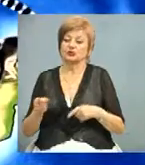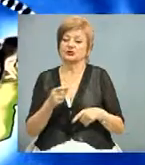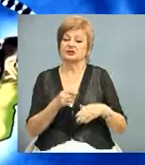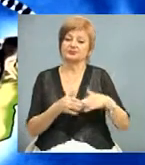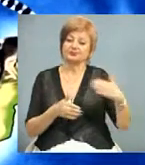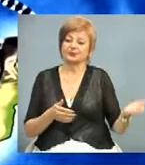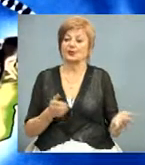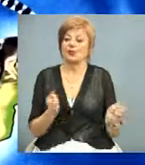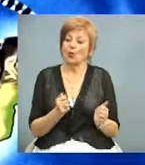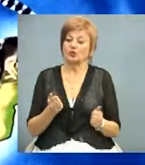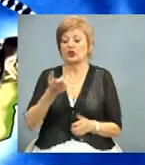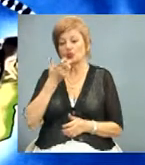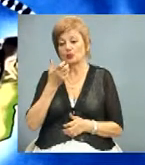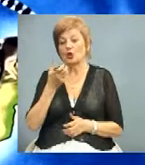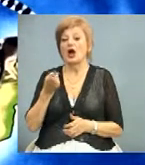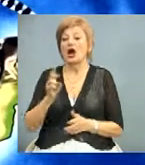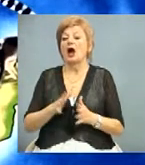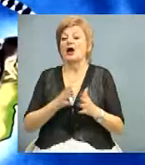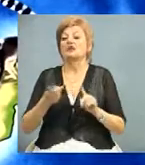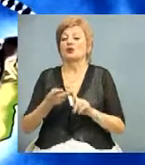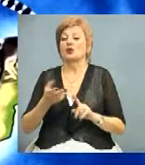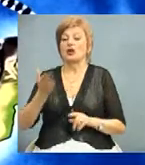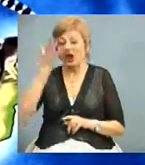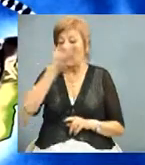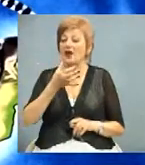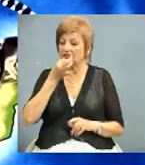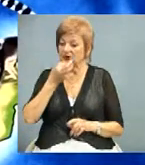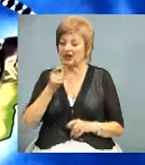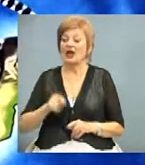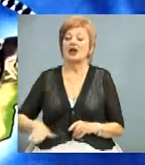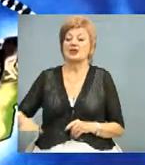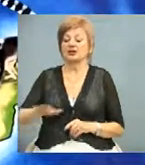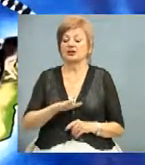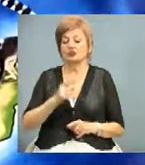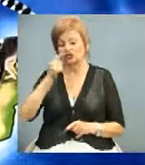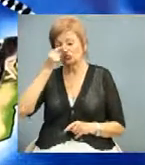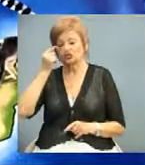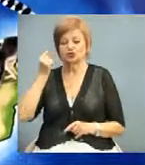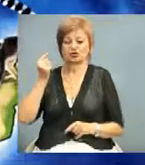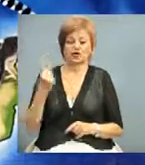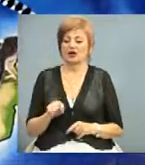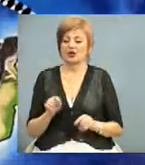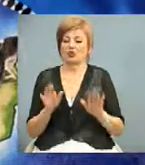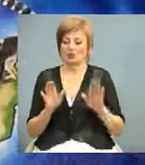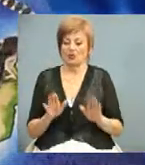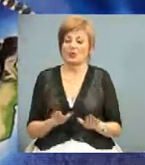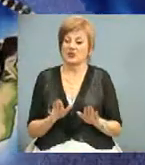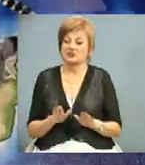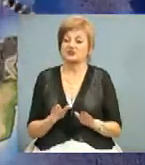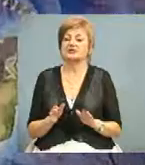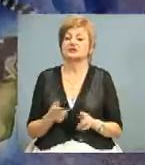тропічний. Другий за розміром материк – це Африка. Її територія лежить у спекотному, тропічному, субтропічному